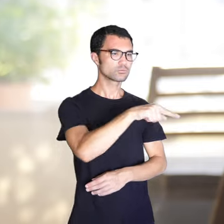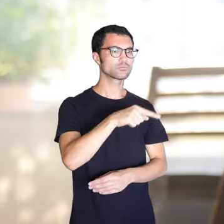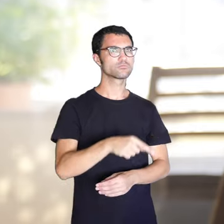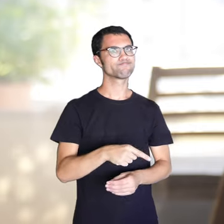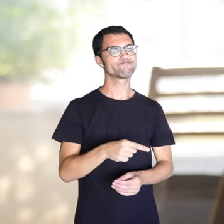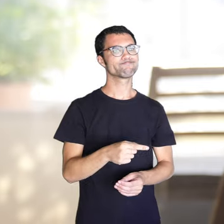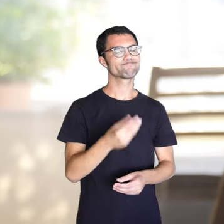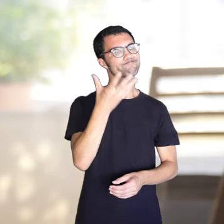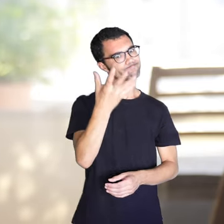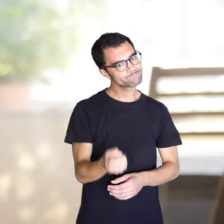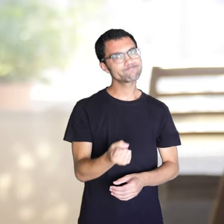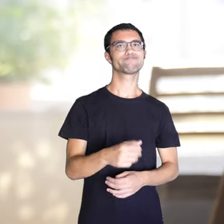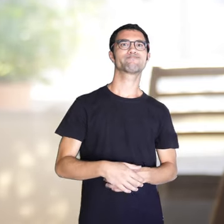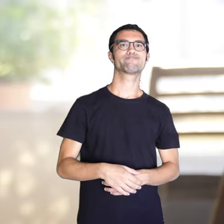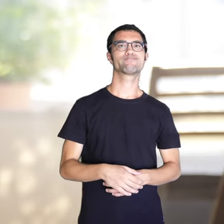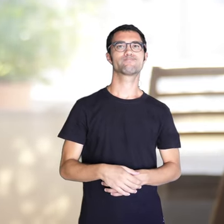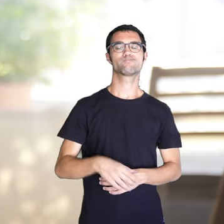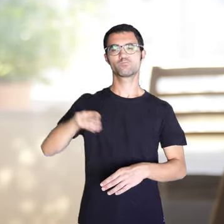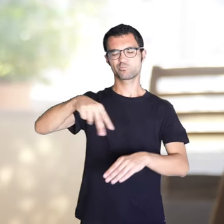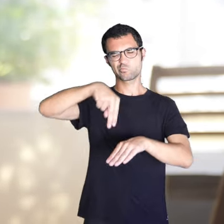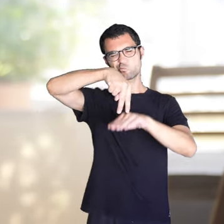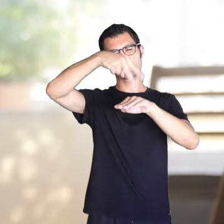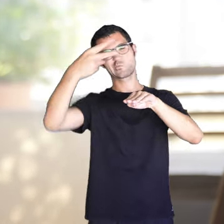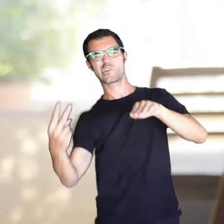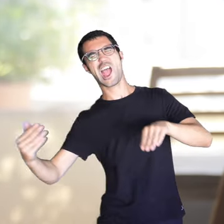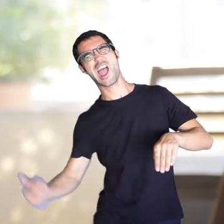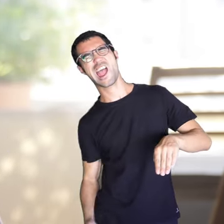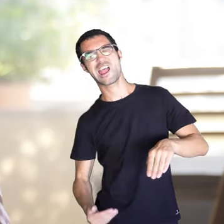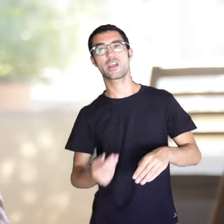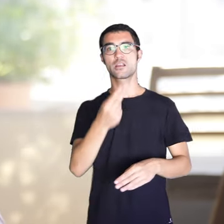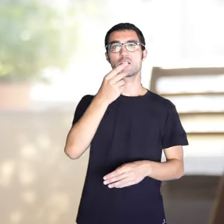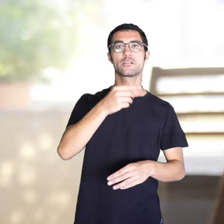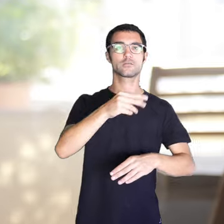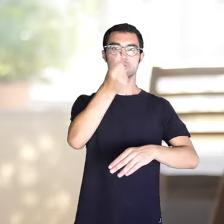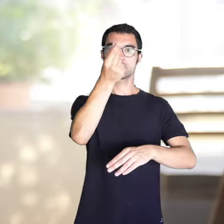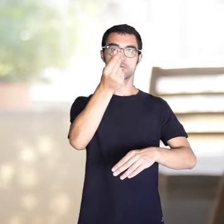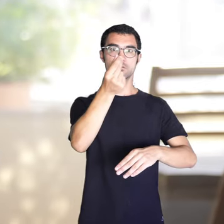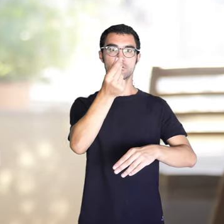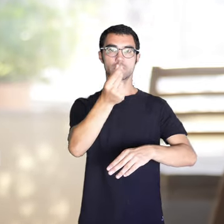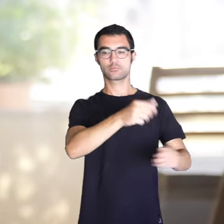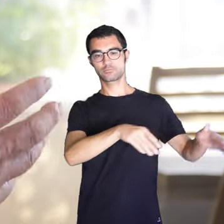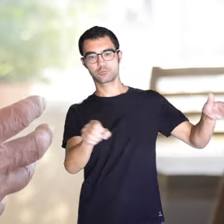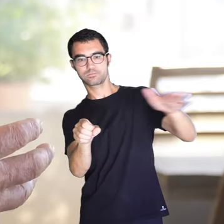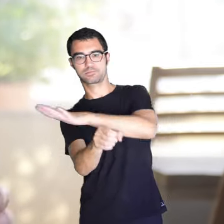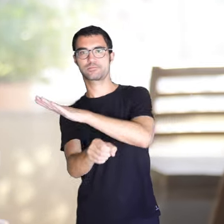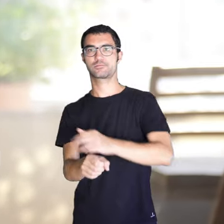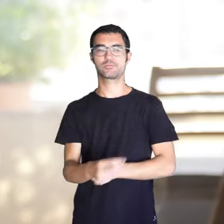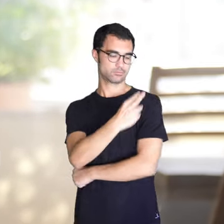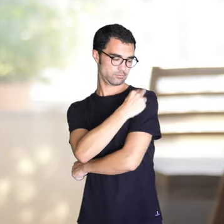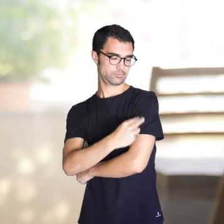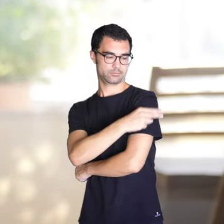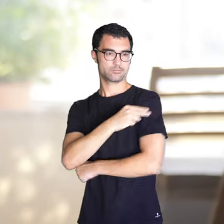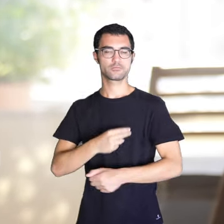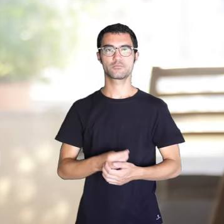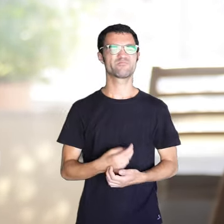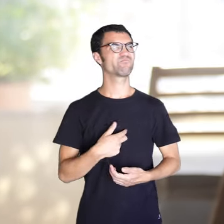Segur perquè diu, si qualcú se fa mal, a dins les festes, sí. I hi havia un jove molt